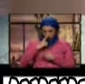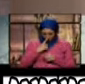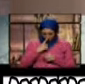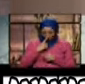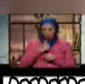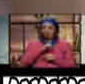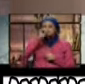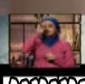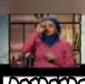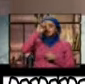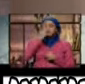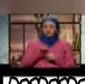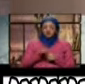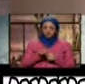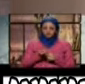الله الله.